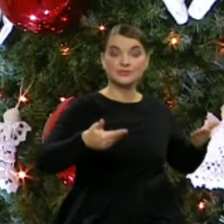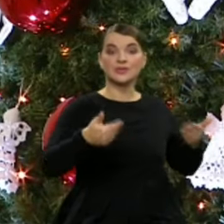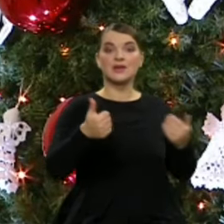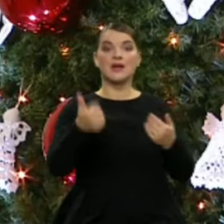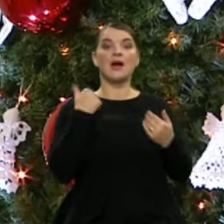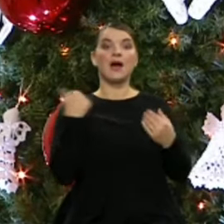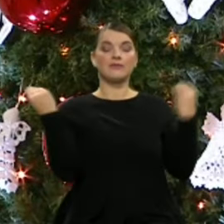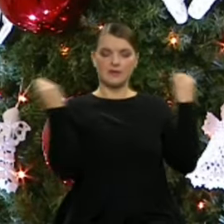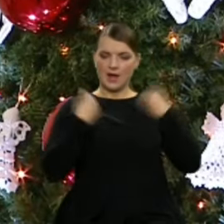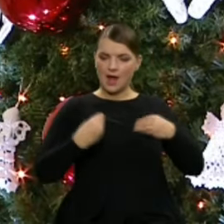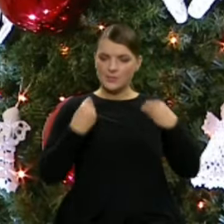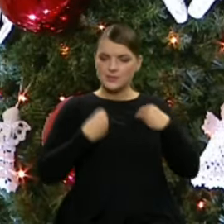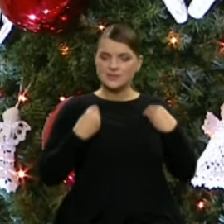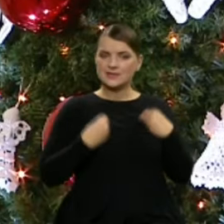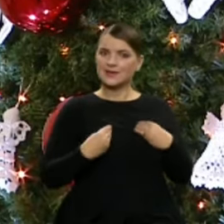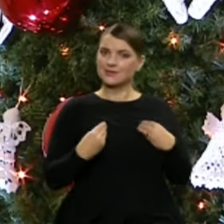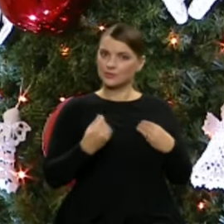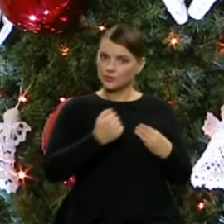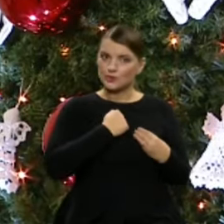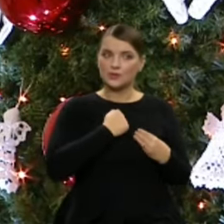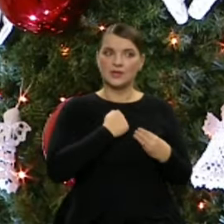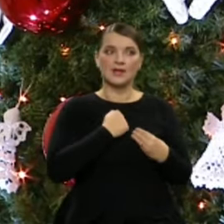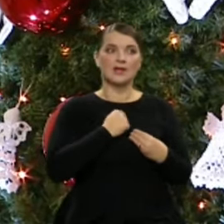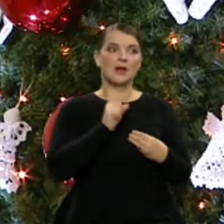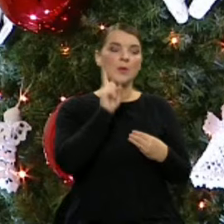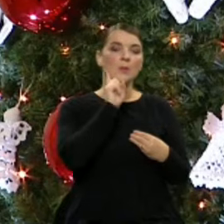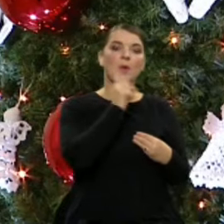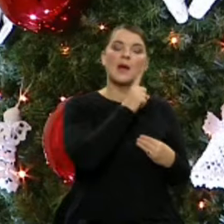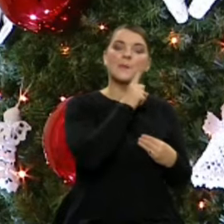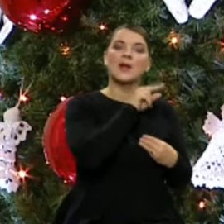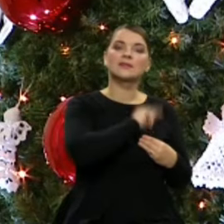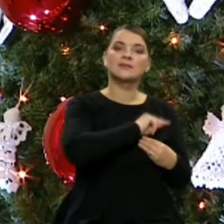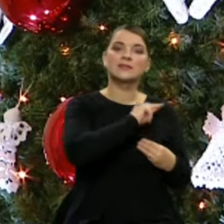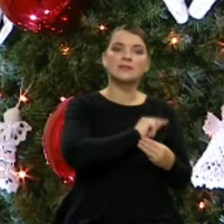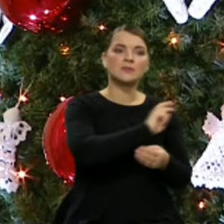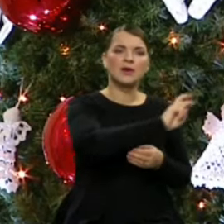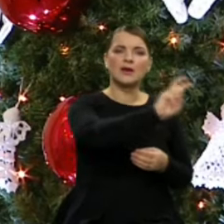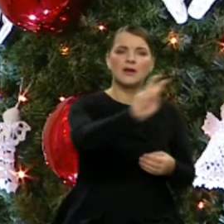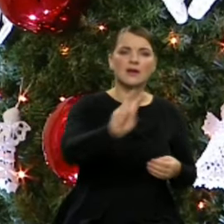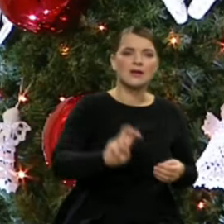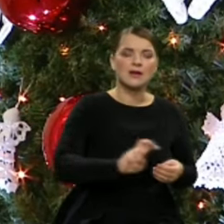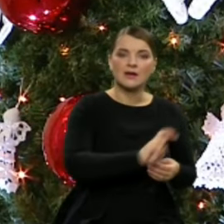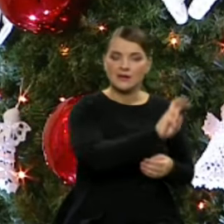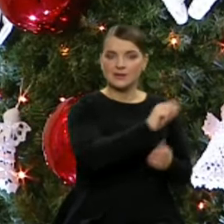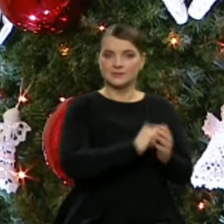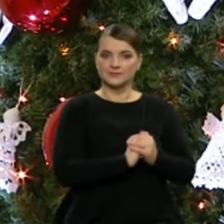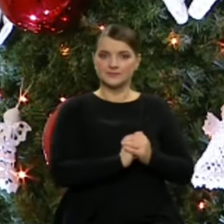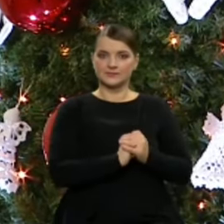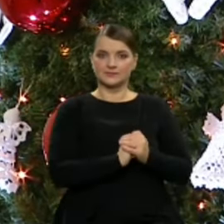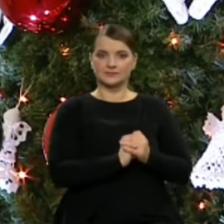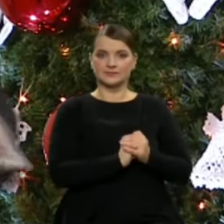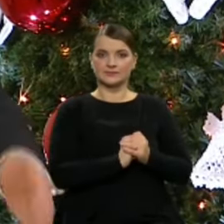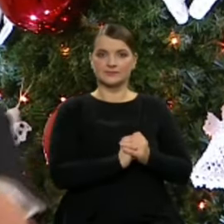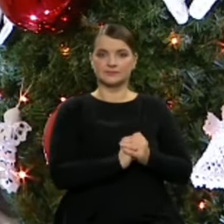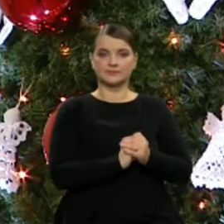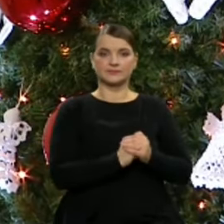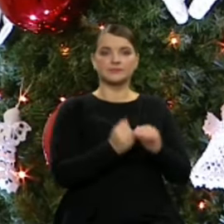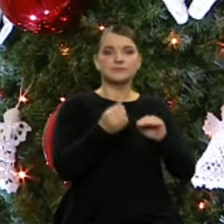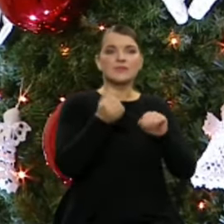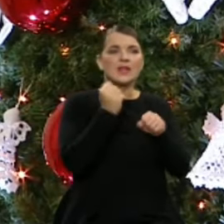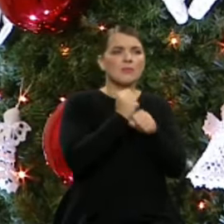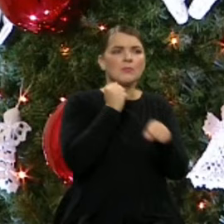aprengtas, mama prisiema papildomą darbą, eina plonais pateliais